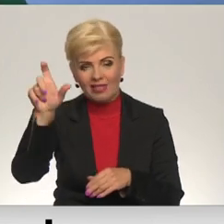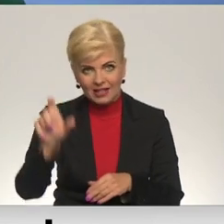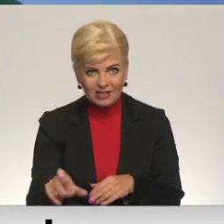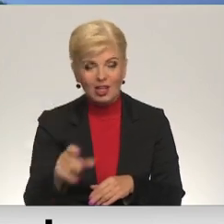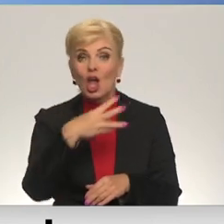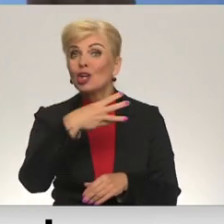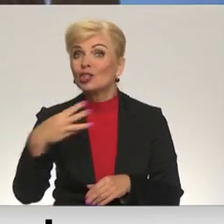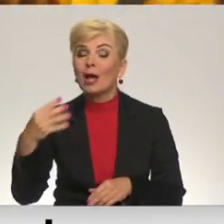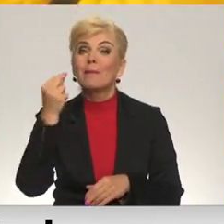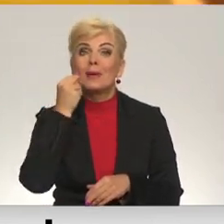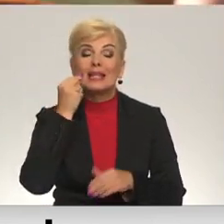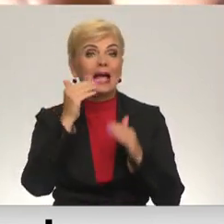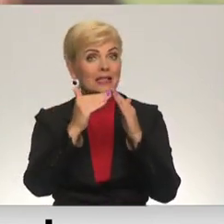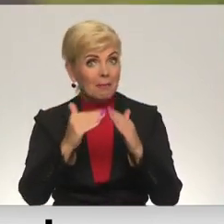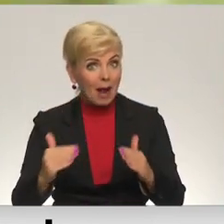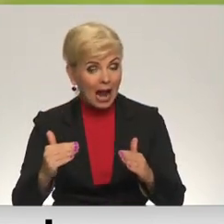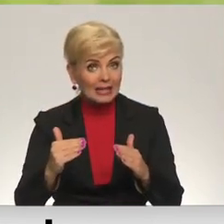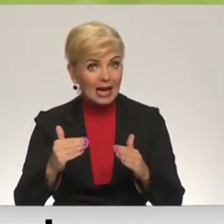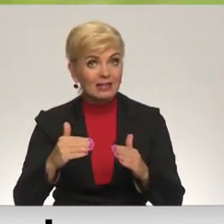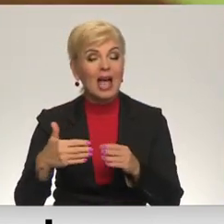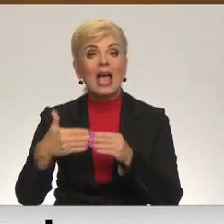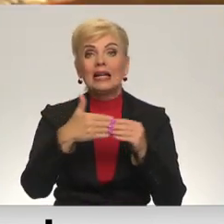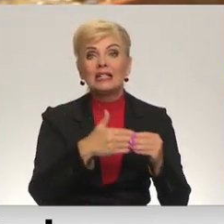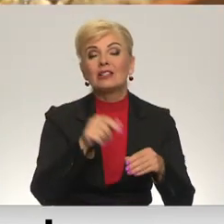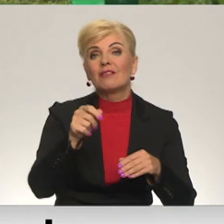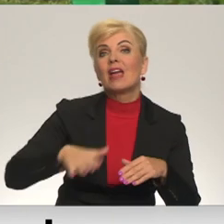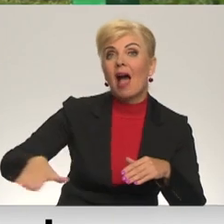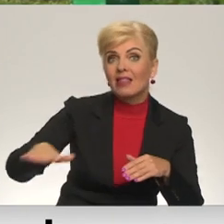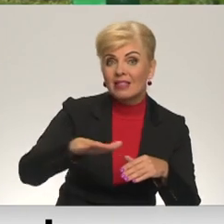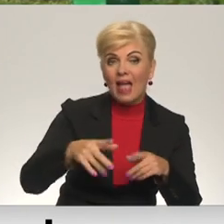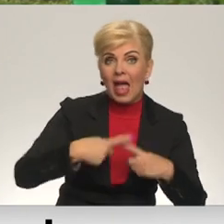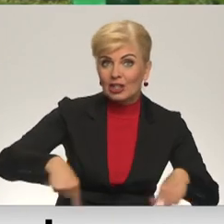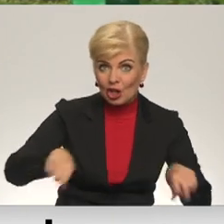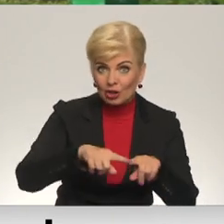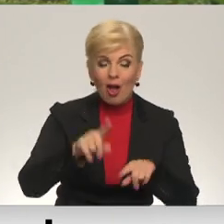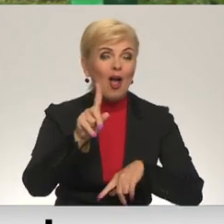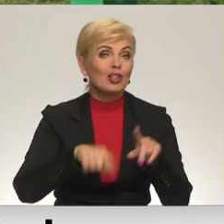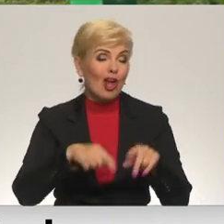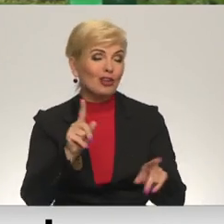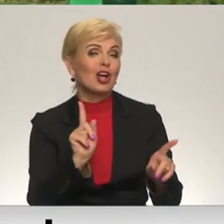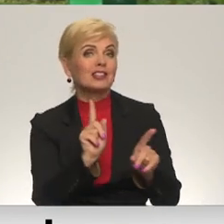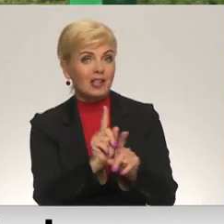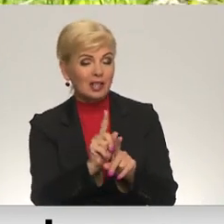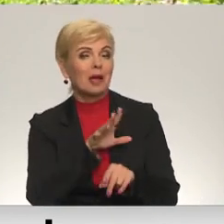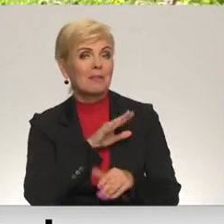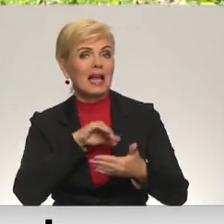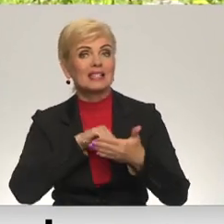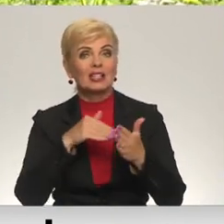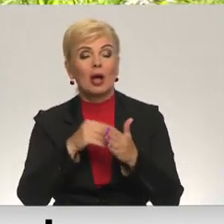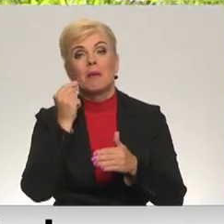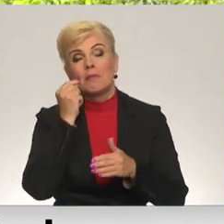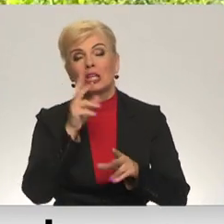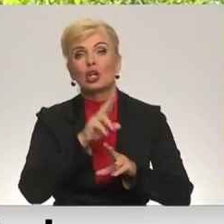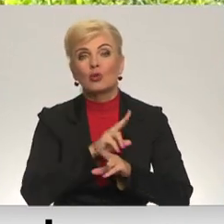ap 400 bišu saimju, kuras viņš ved ganībās daudz viet Latvijas teritorijā. Taču arī viņš nereiz vien saskāries ar situāciju, kad bites iet